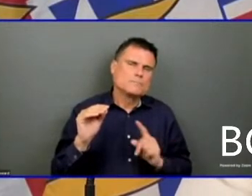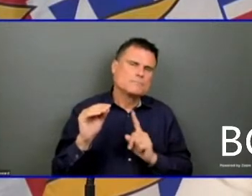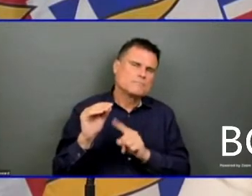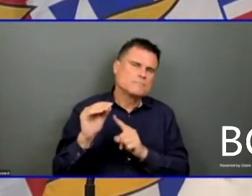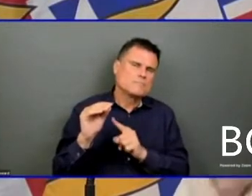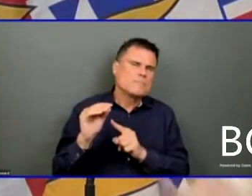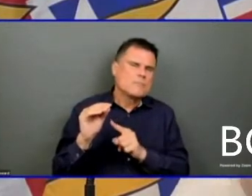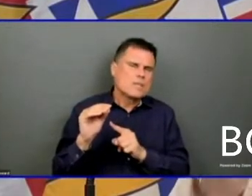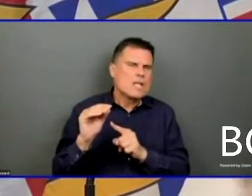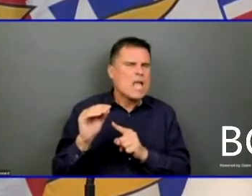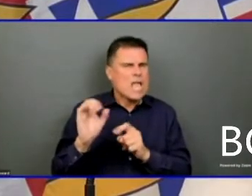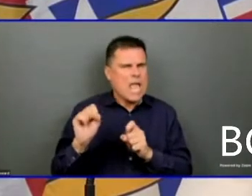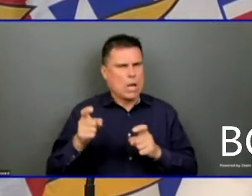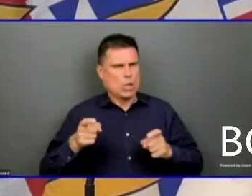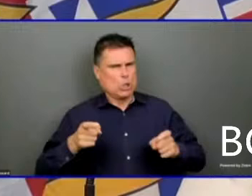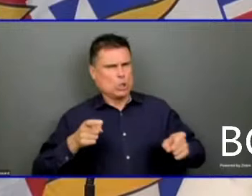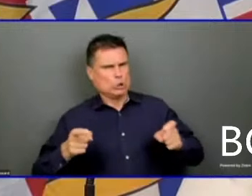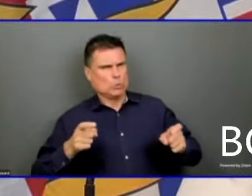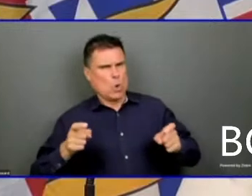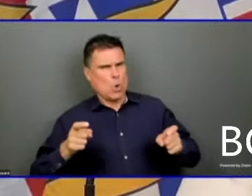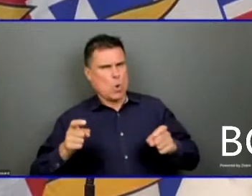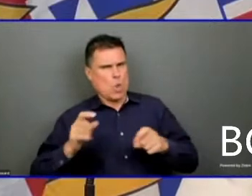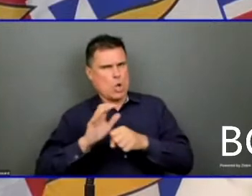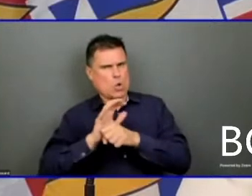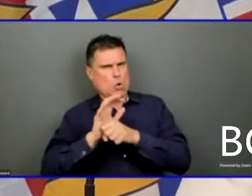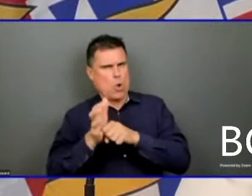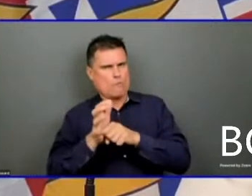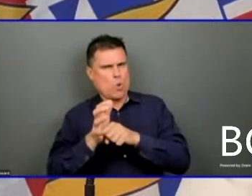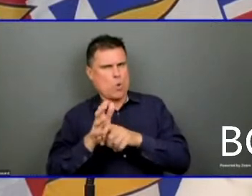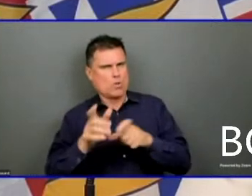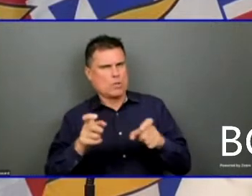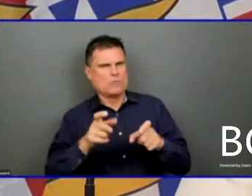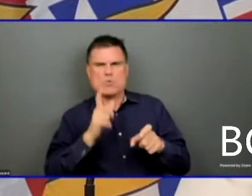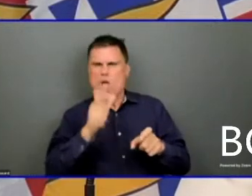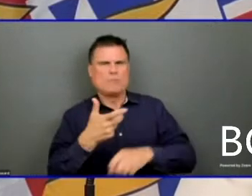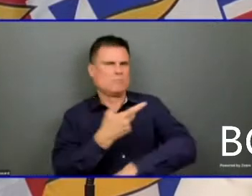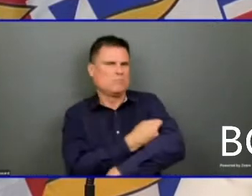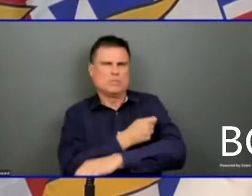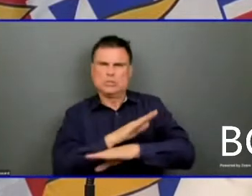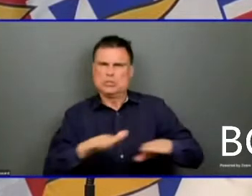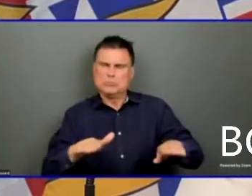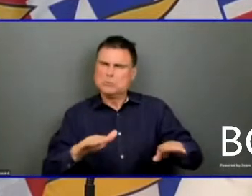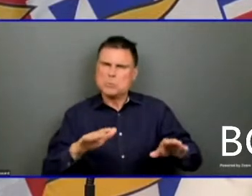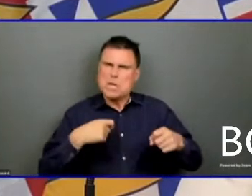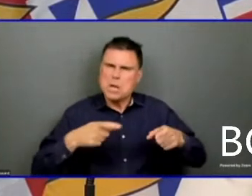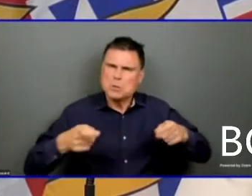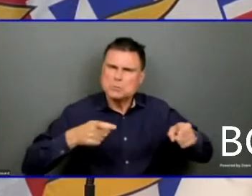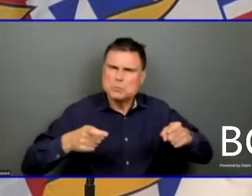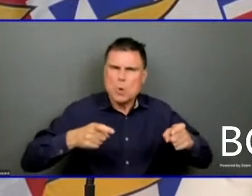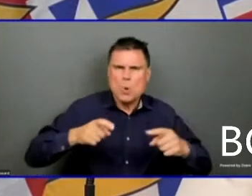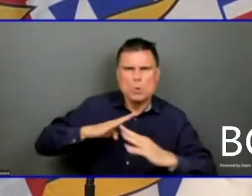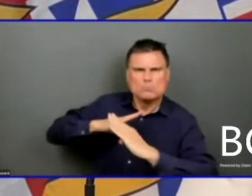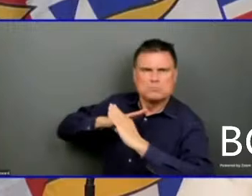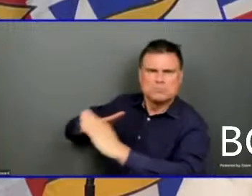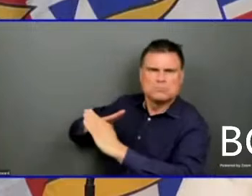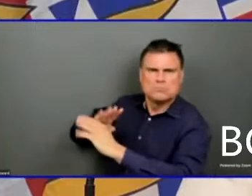个免疫保护好了，那么12岁以下的孩子们也会能够保护起来。就算是没有疫苗。